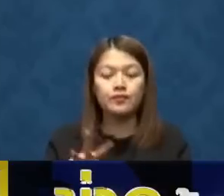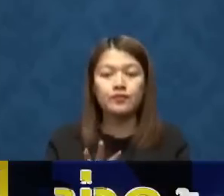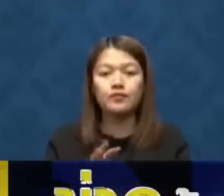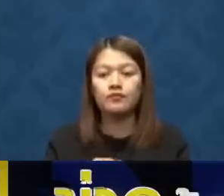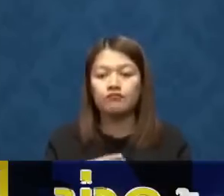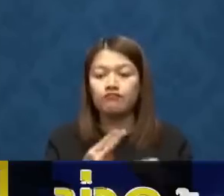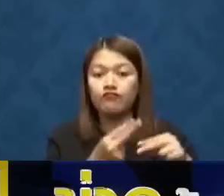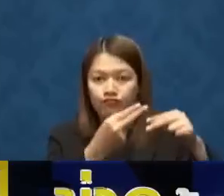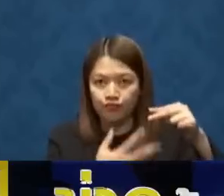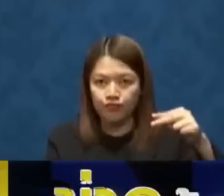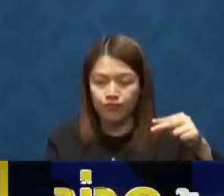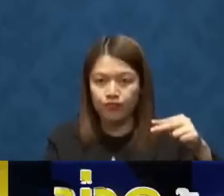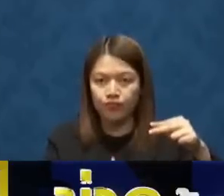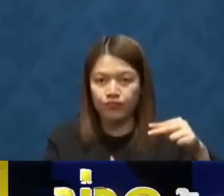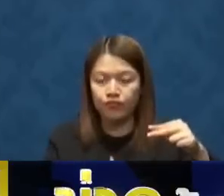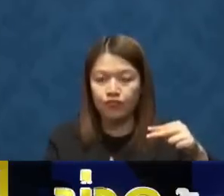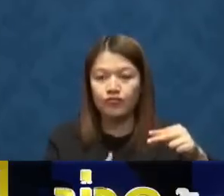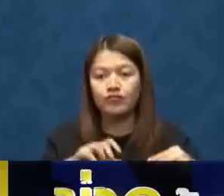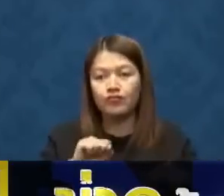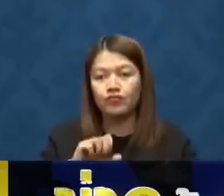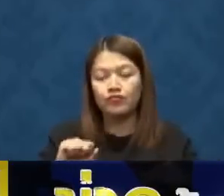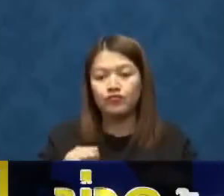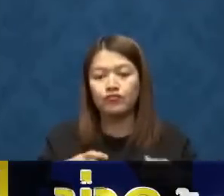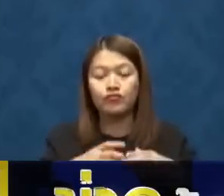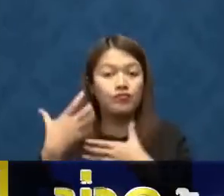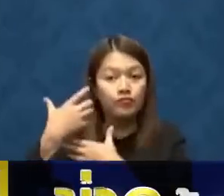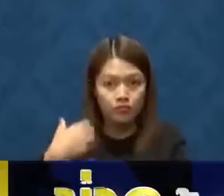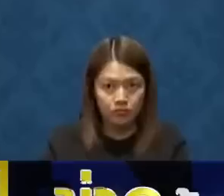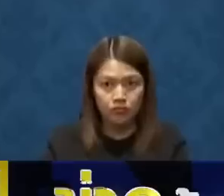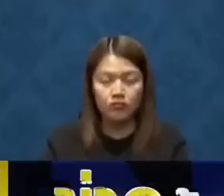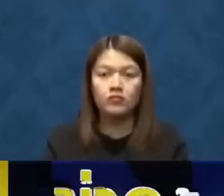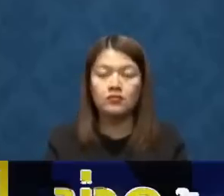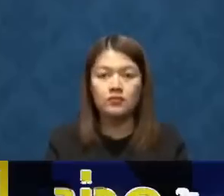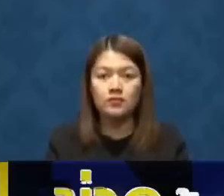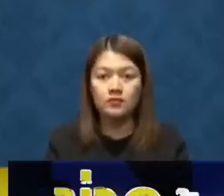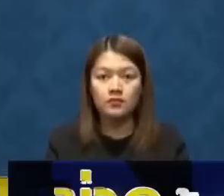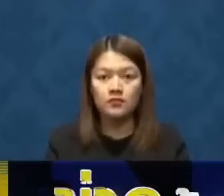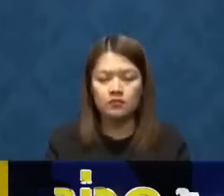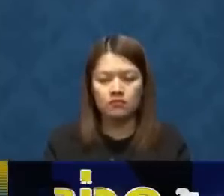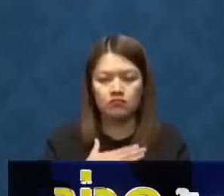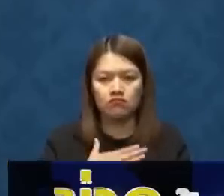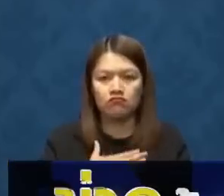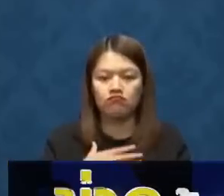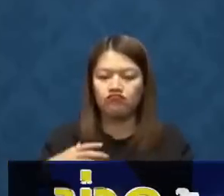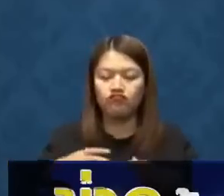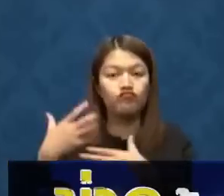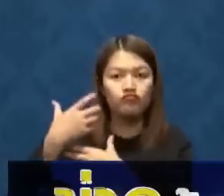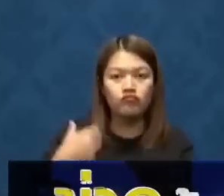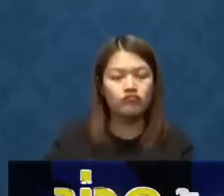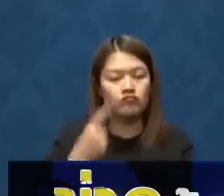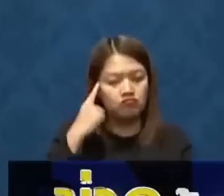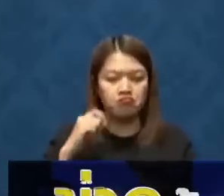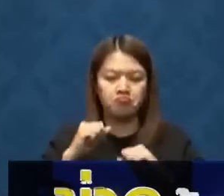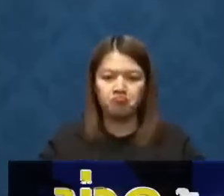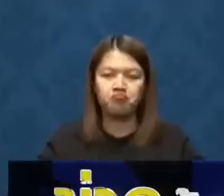บัญญัติป้องกันและปราบปรามการทรมานและการกระทำให้บุคคลสูญหายหรือว่าพรบ.อุ้มหายที่เราพูดกันสั้นๆน่ะนะคะเรื่องนี้เองค่ะทั้งฝ่าย